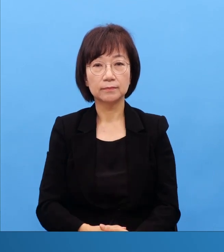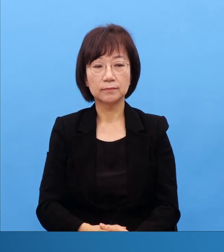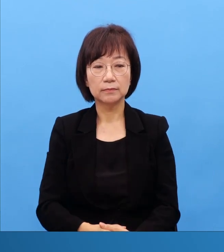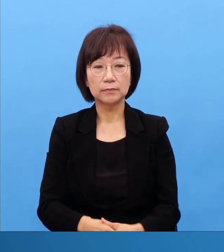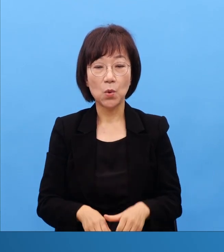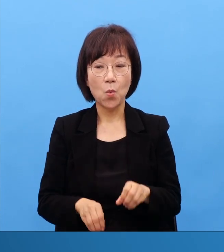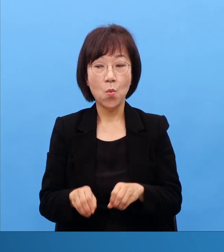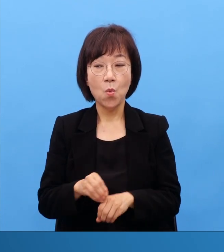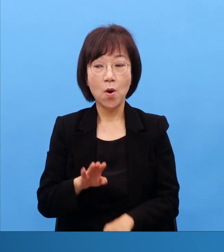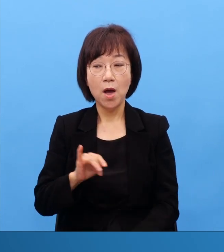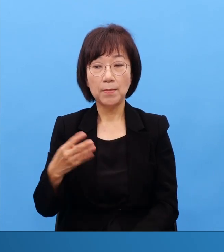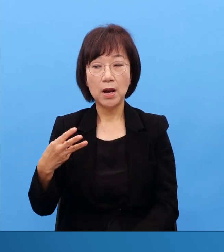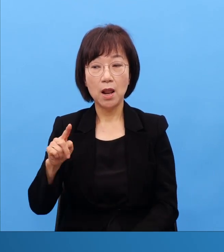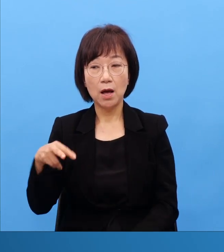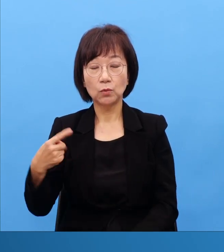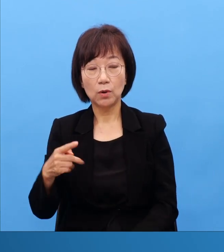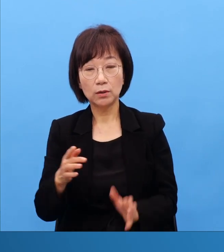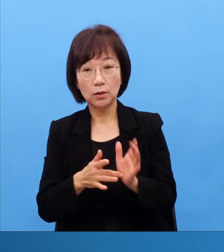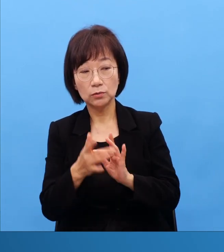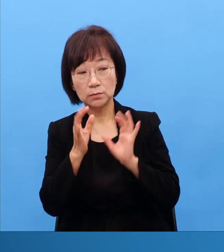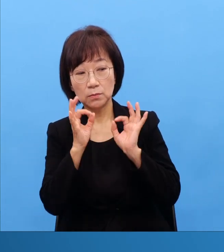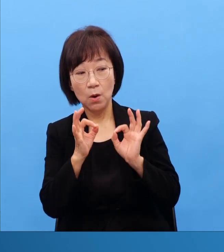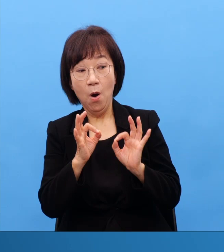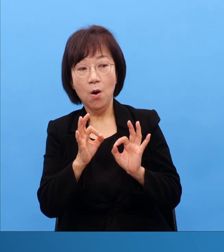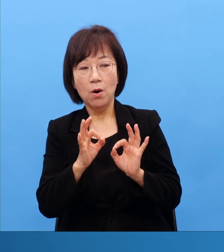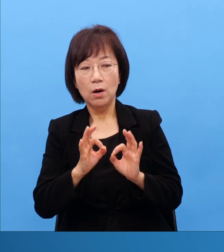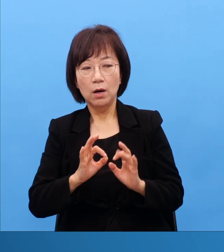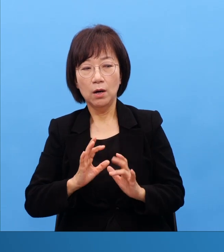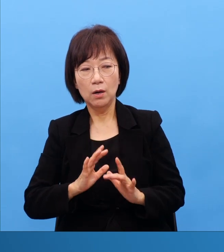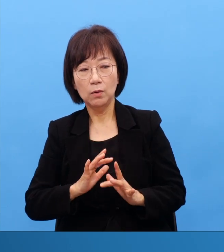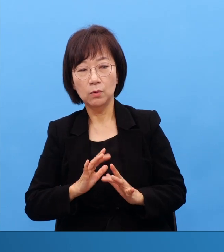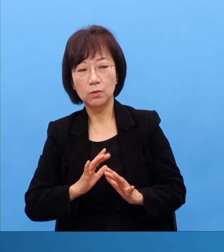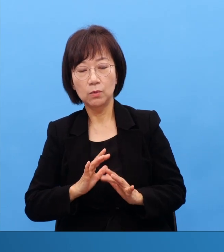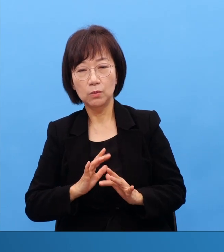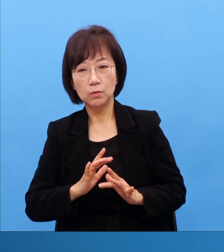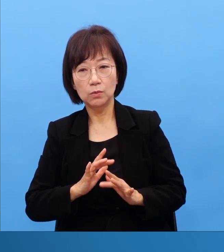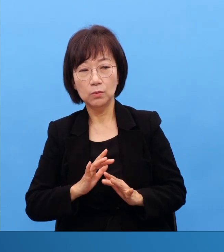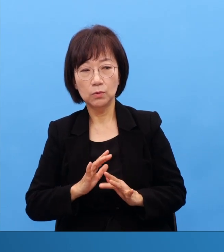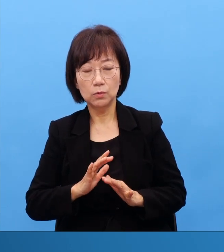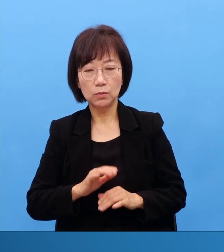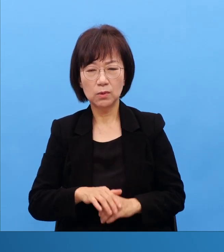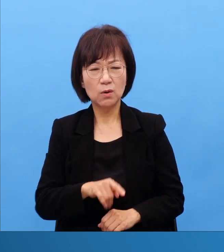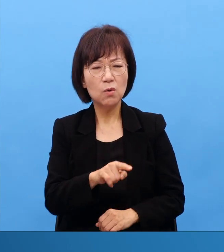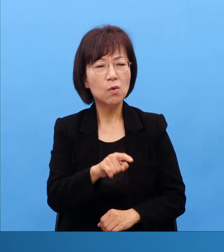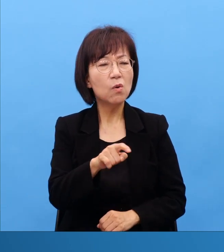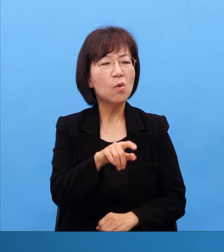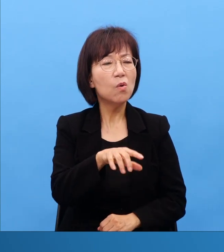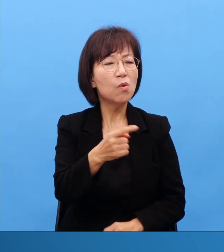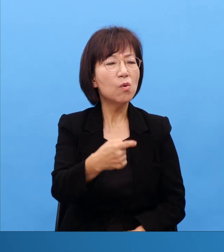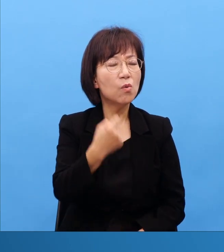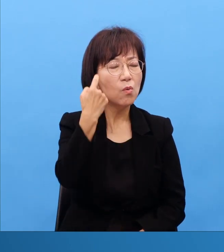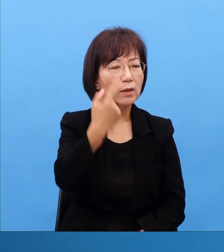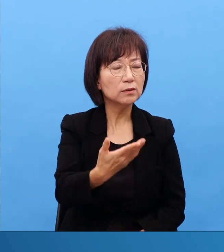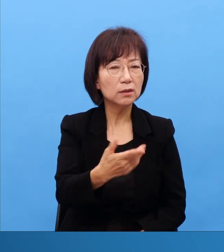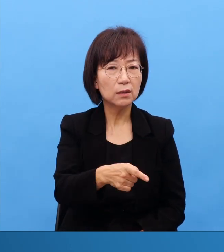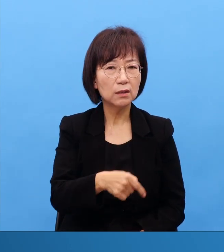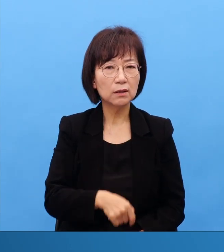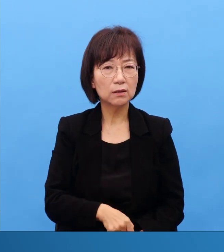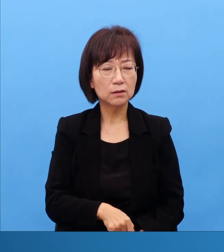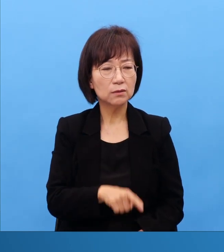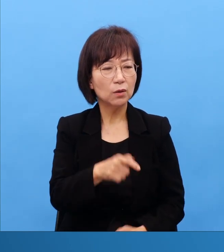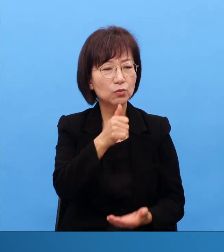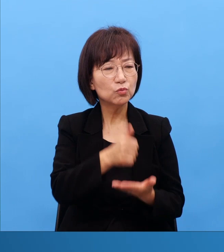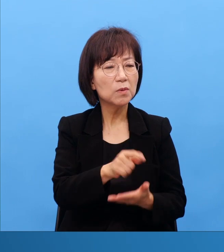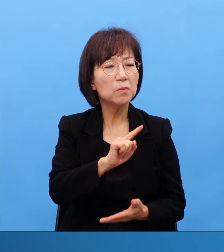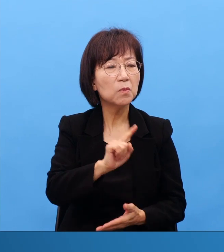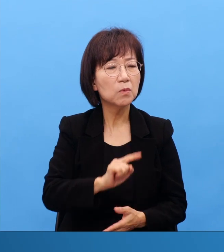두려웠잖아요. Because in fact, Pilate was afraid before 두려웠다는데. Jesus, even though he was the one. 뭐 어디서 왔냐 묻기도 하고. He was asking, 무슨 죄를